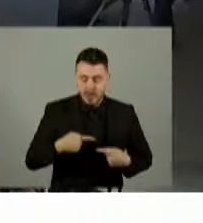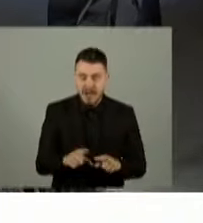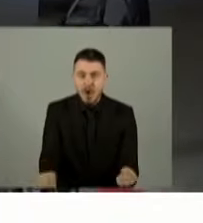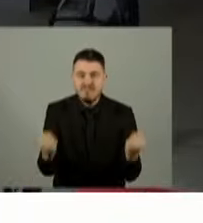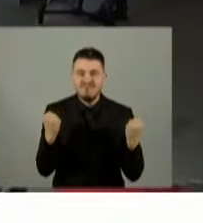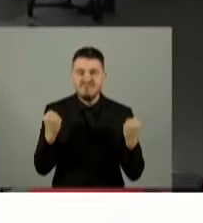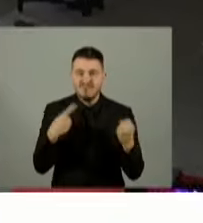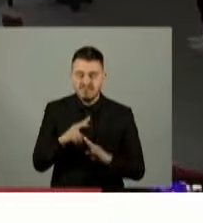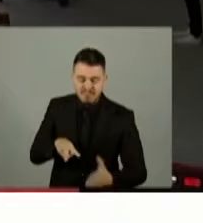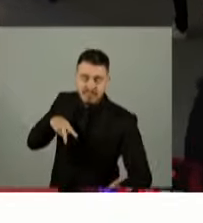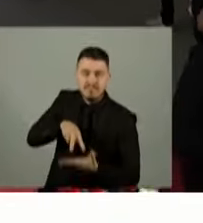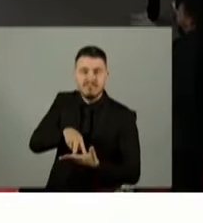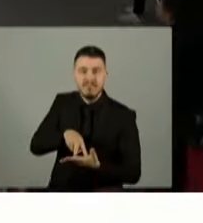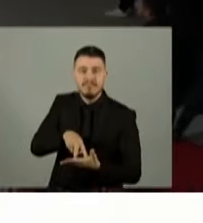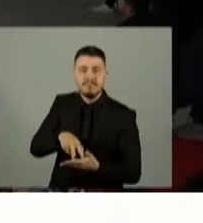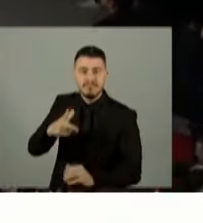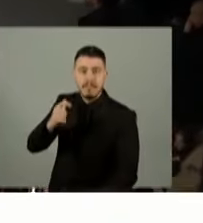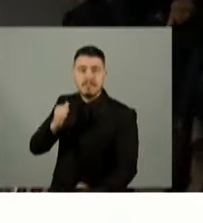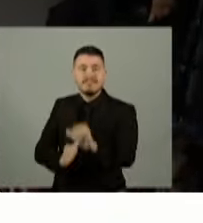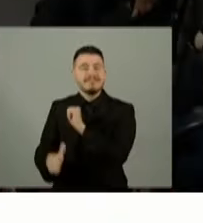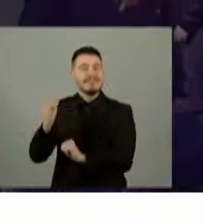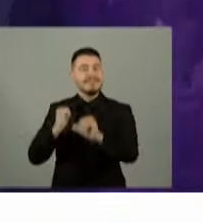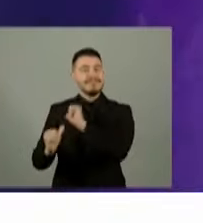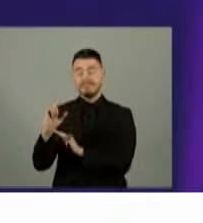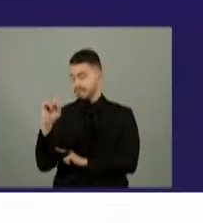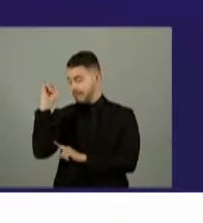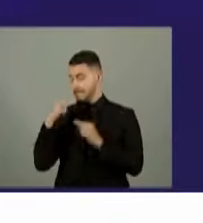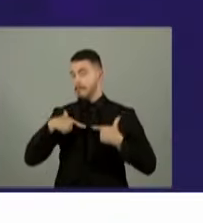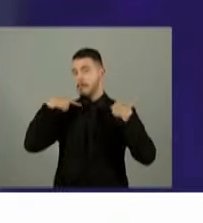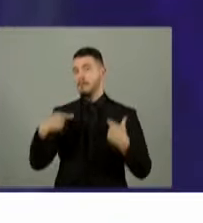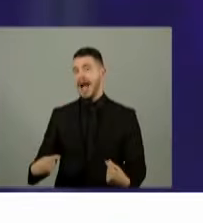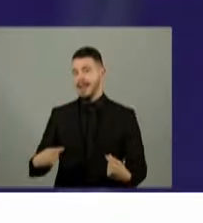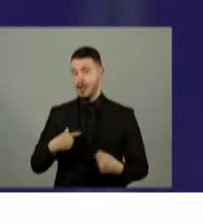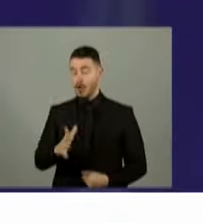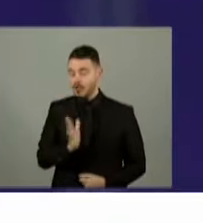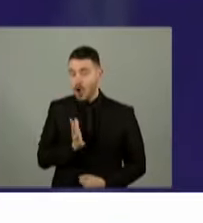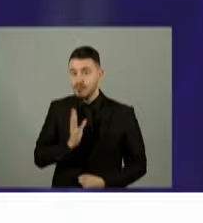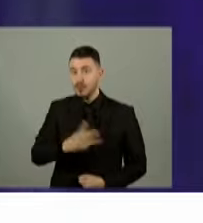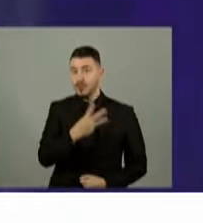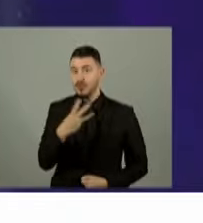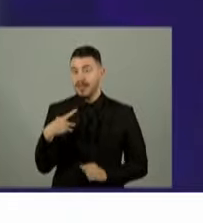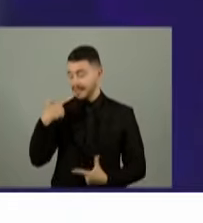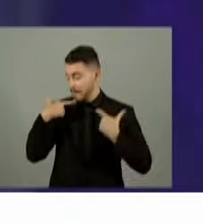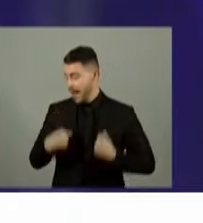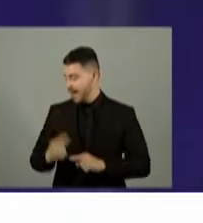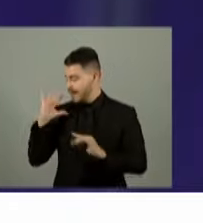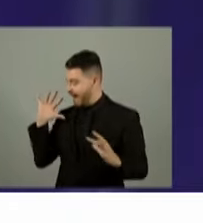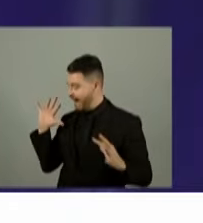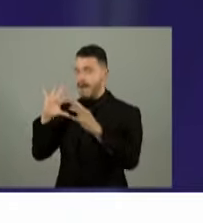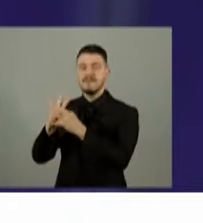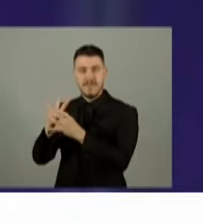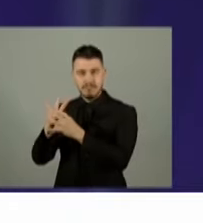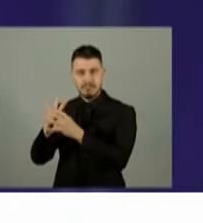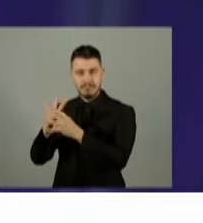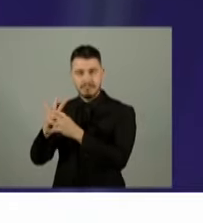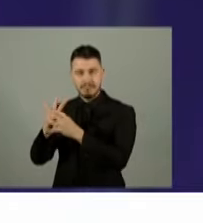το κόμμα. Αλλά ο κύριος Κασελάκης εξελέγει το Σεπτέμβριο για να διασφαλίσει την ανάταξη την εκλογική του ΣΥΡΙΖΑ. Και που του